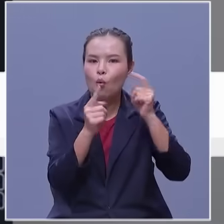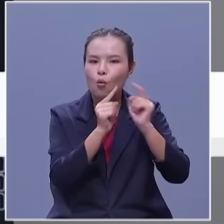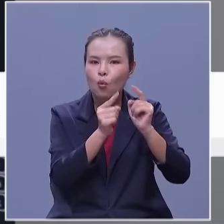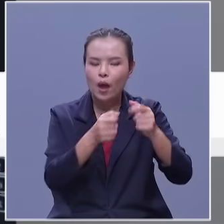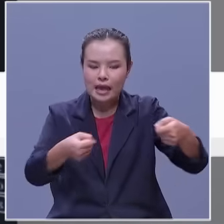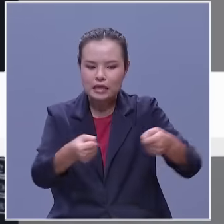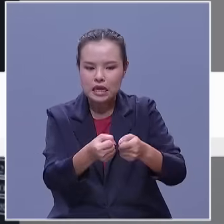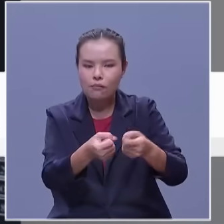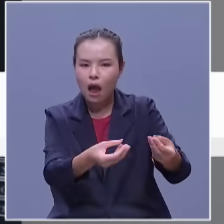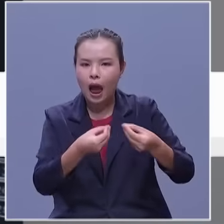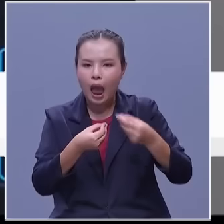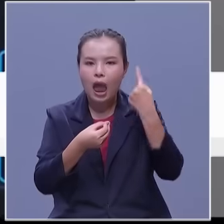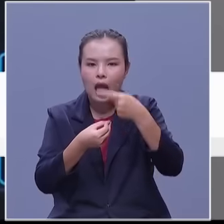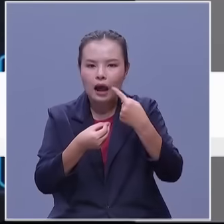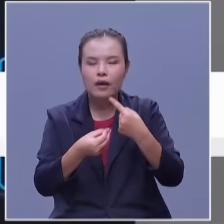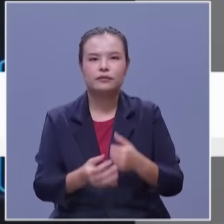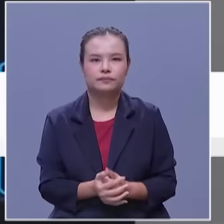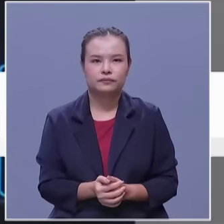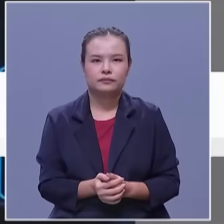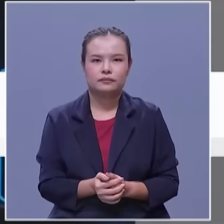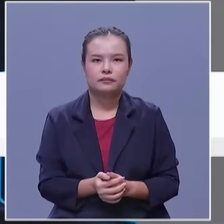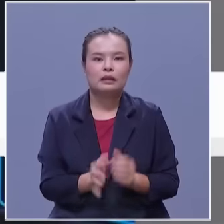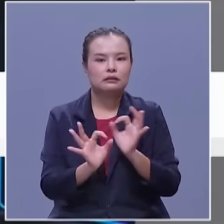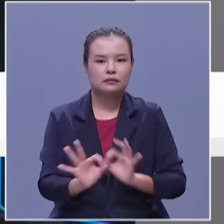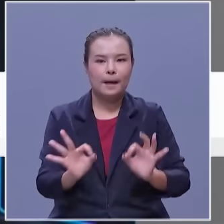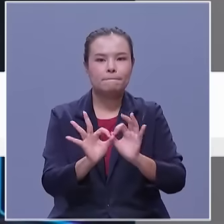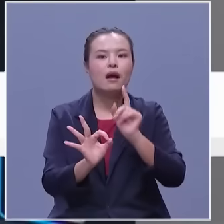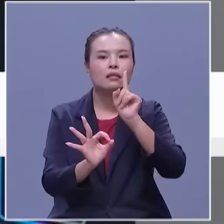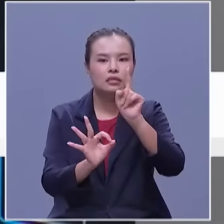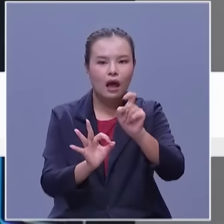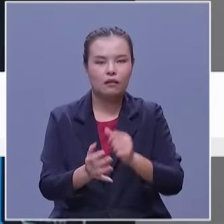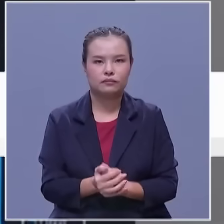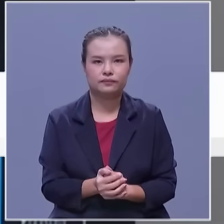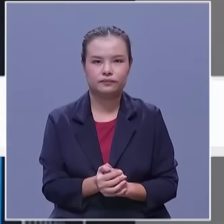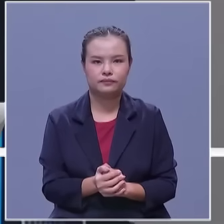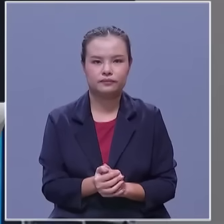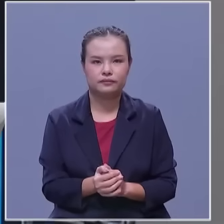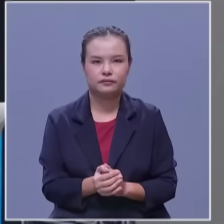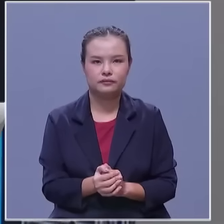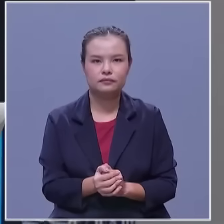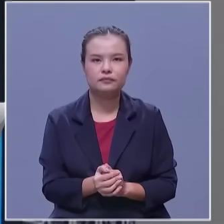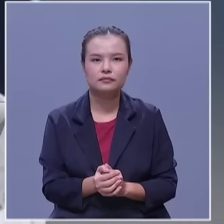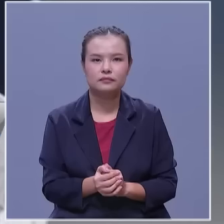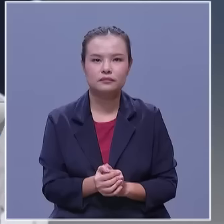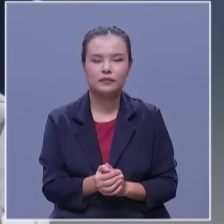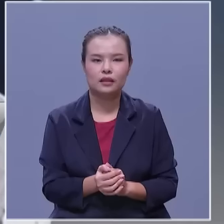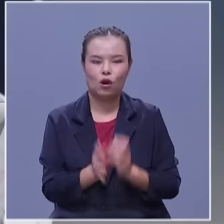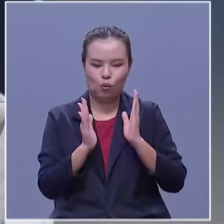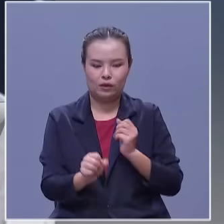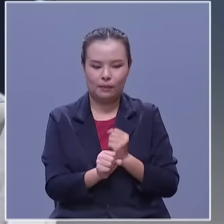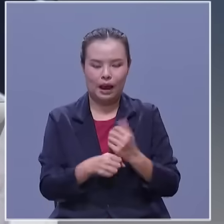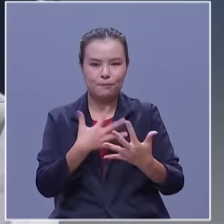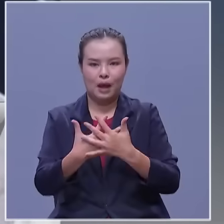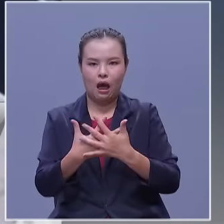ล่ะใครใครหยิบขึ้นมาให้นั่นสินี่ฮะแล้วคำถามสำคัญก็คือตอนที่เกิดเหตุทั้งหมดอืทางเจ้าหน้าที่ราชทัณฑ์อยู่